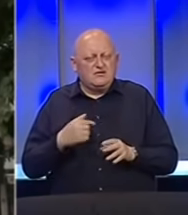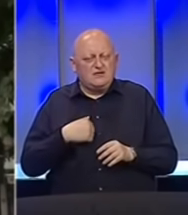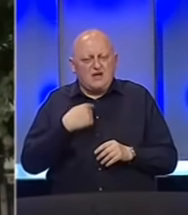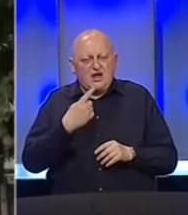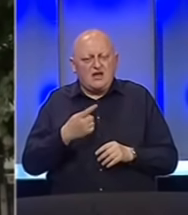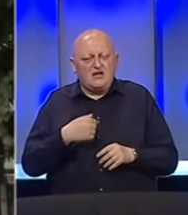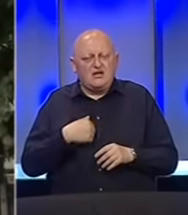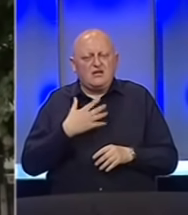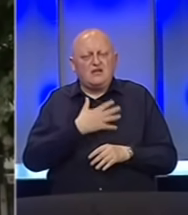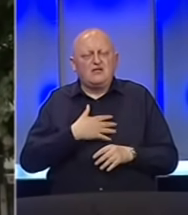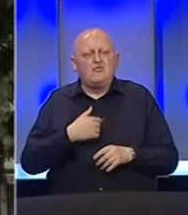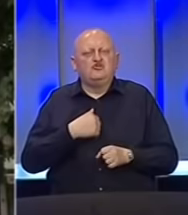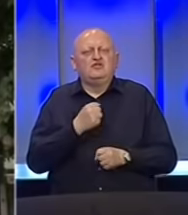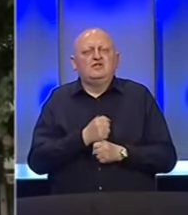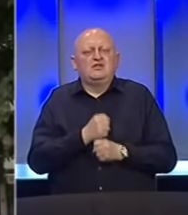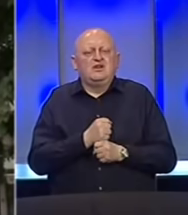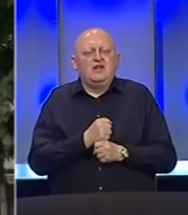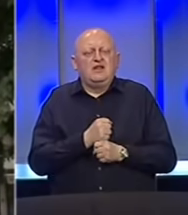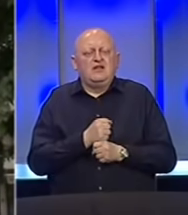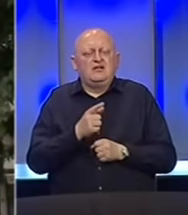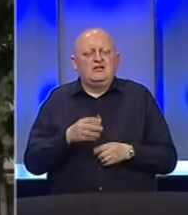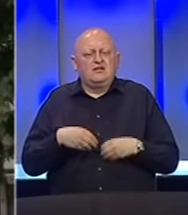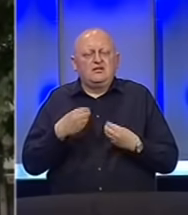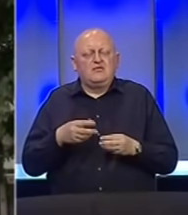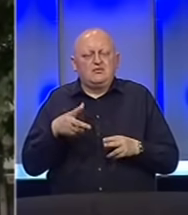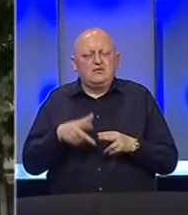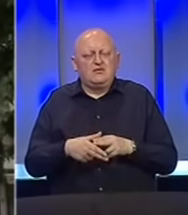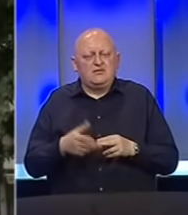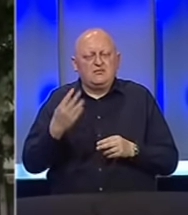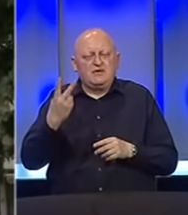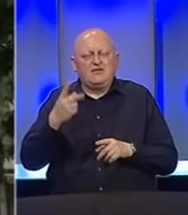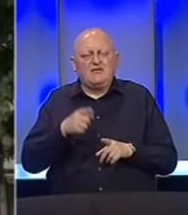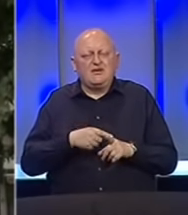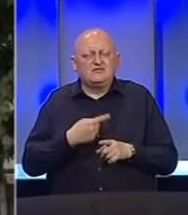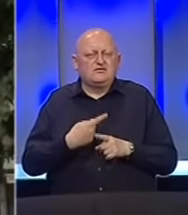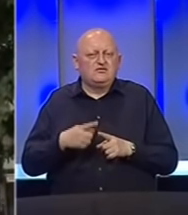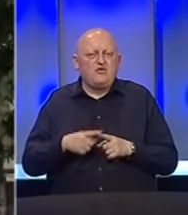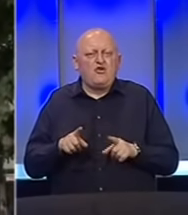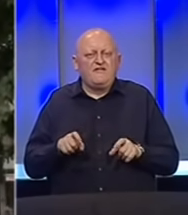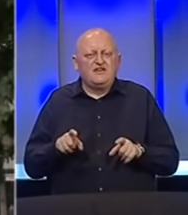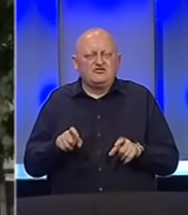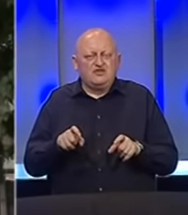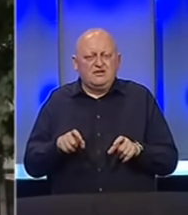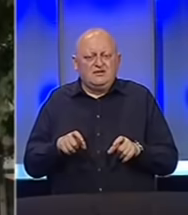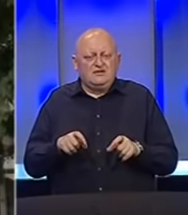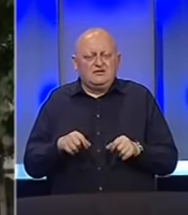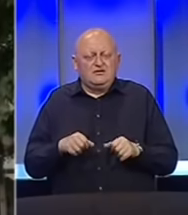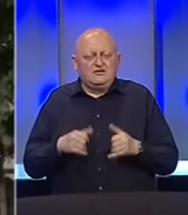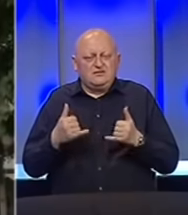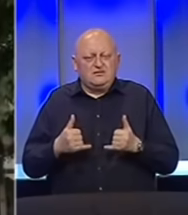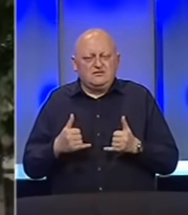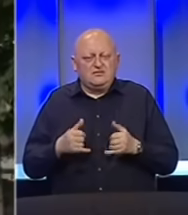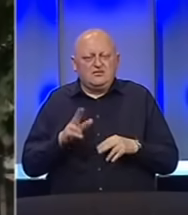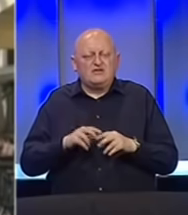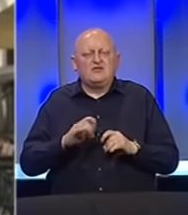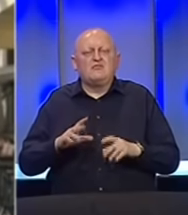znači, za poželjeti je bilo raditi, ta priča evo, prekinuta je pre nekih dva mjeseca zbog ovoga virusa. Sada smo